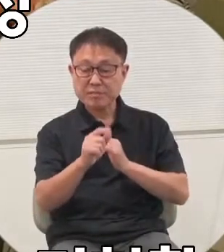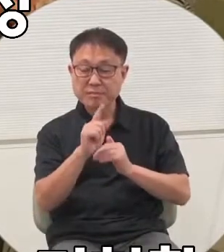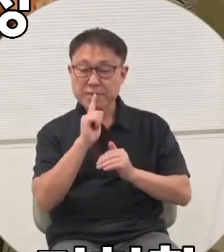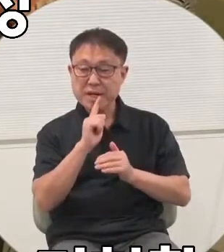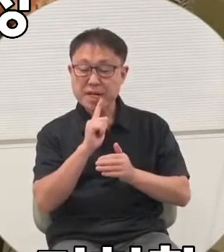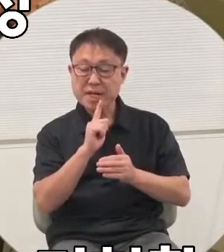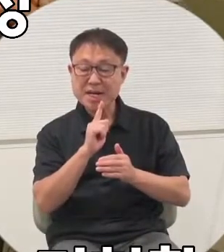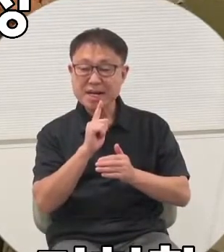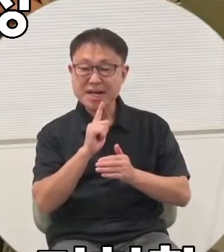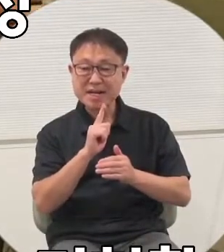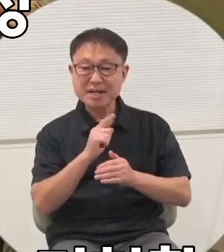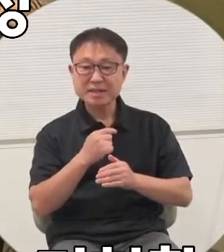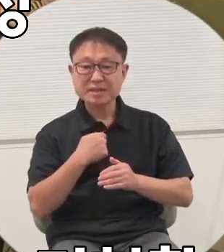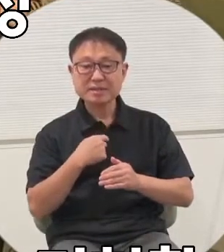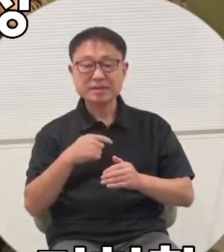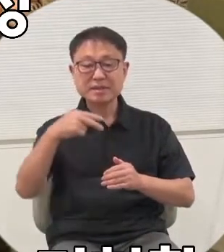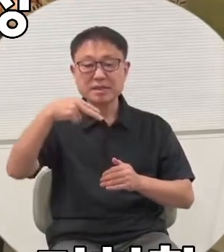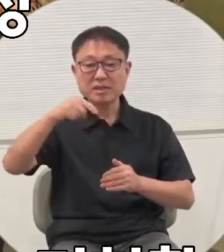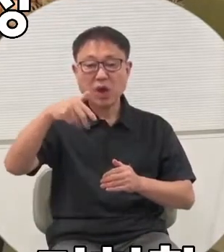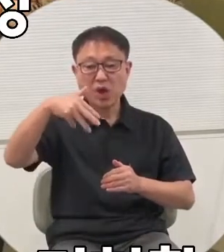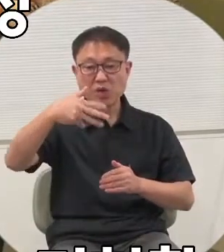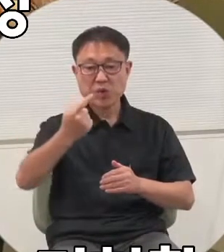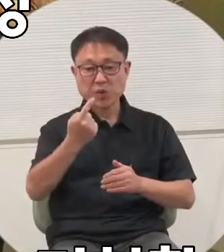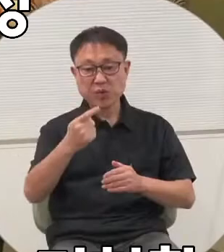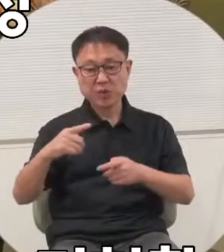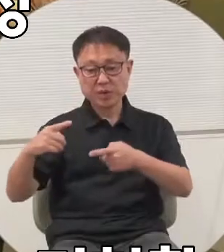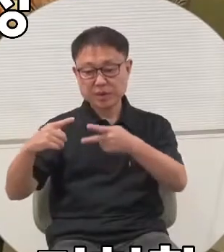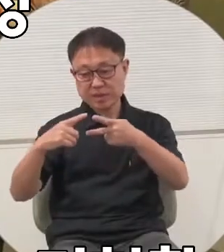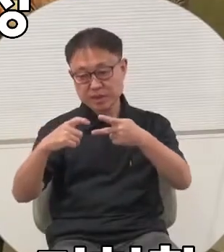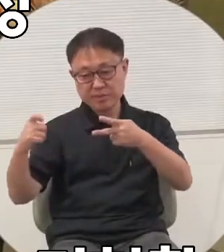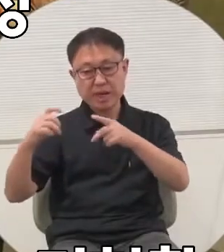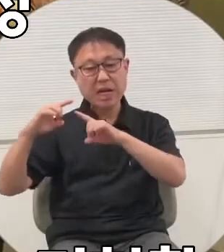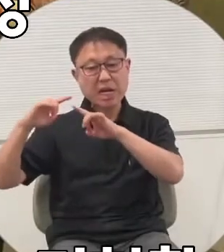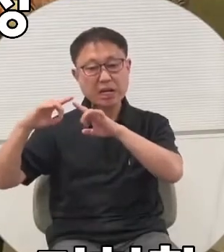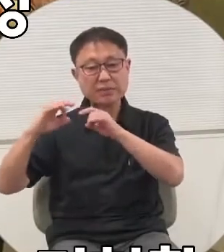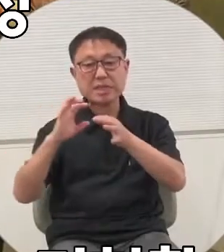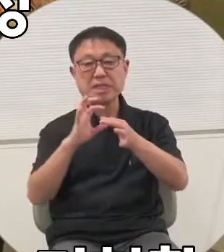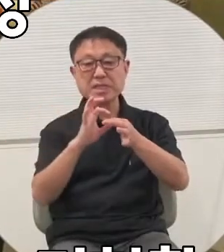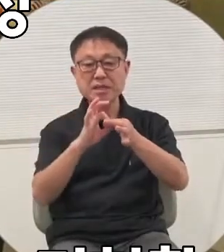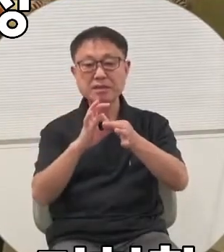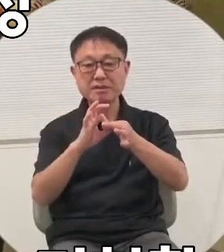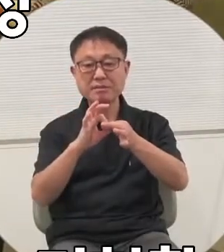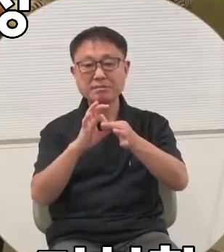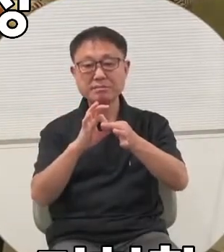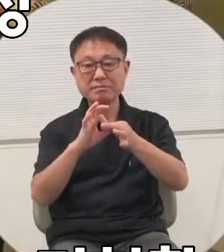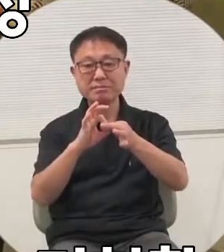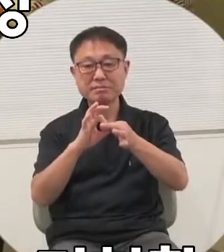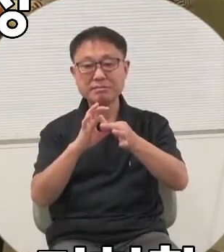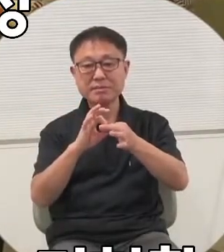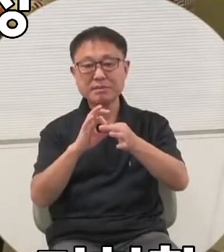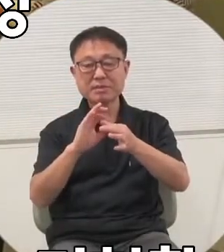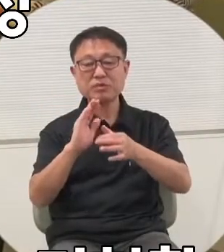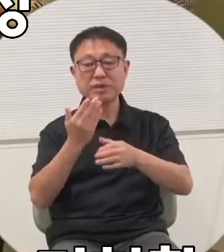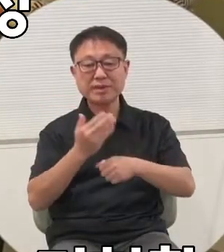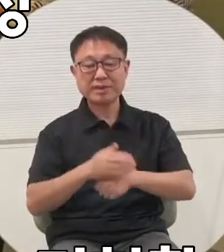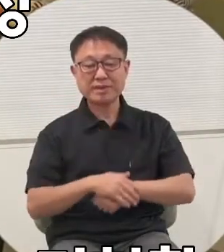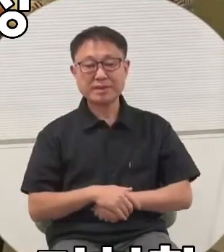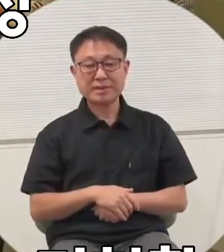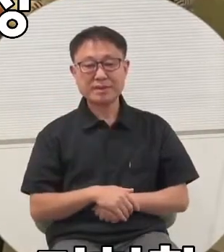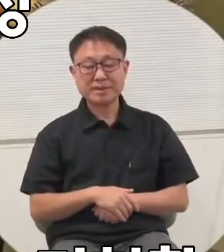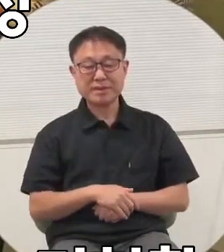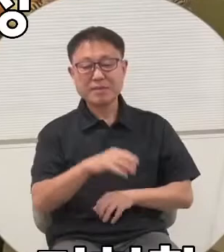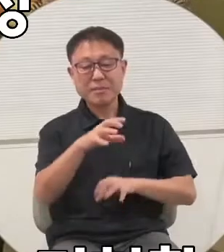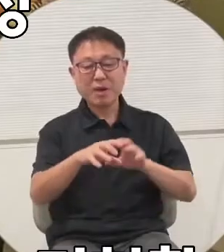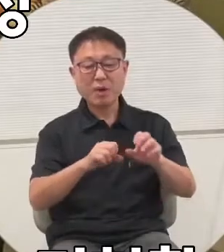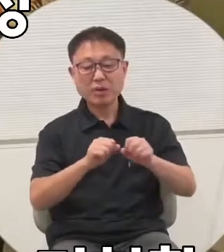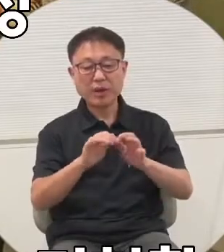얘기 있으신가요? 네, 네. 저희 서초구하고도 이제 서대문 가재울 라디오는 굉장한 또 인연을 이번에 맺었는데요. 마을 활동과